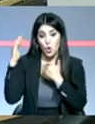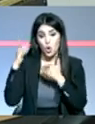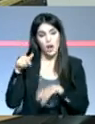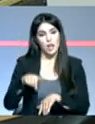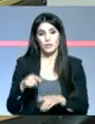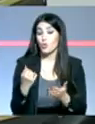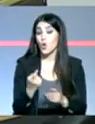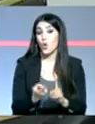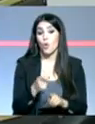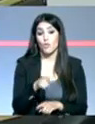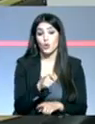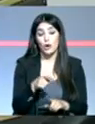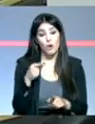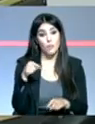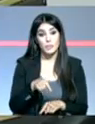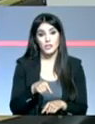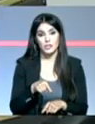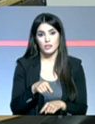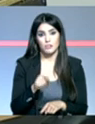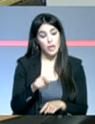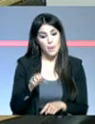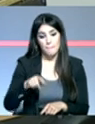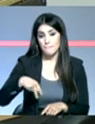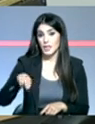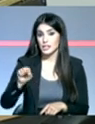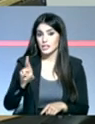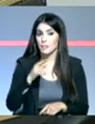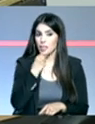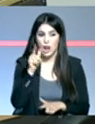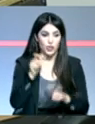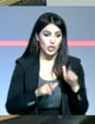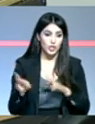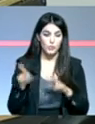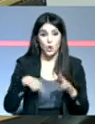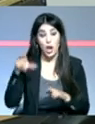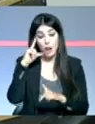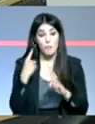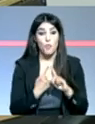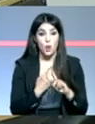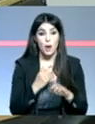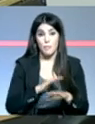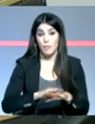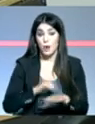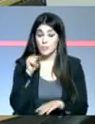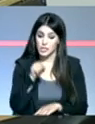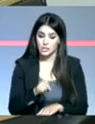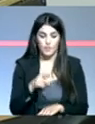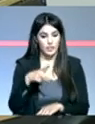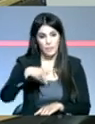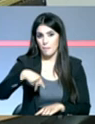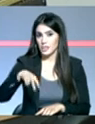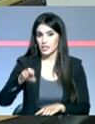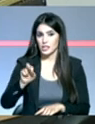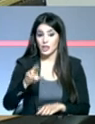جايين معناها من أوروبا، يعني حتى طبعا حتى على مستوى من ليبيا، وخاصة من ليبيا على خاطر من ليبيا عندنا وافدين